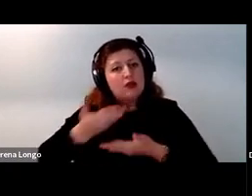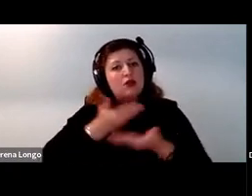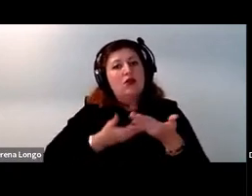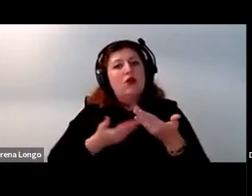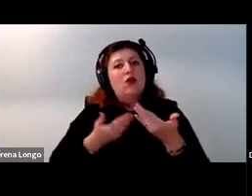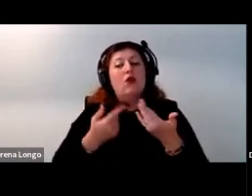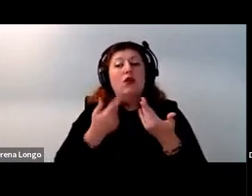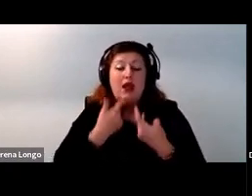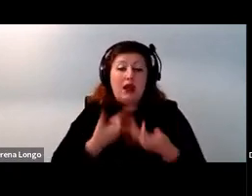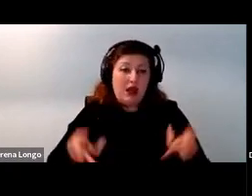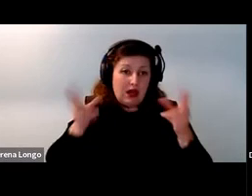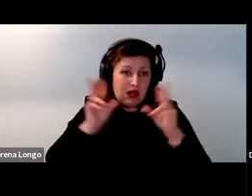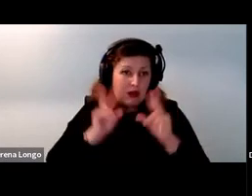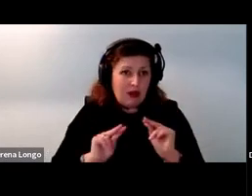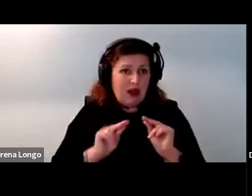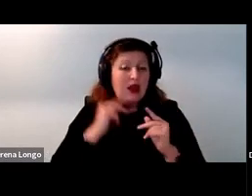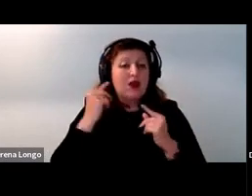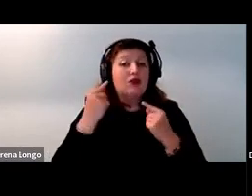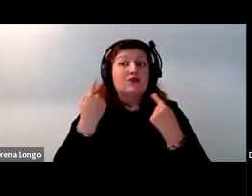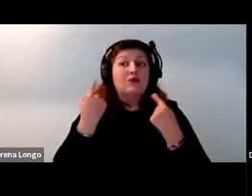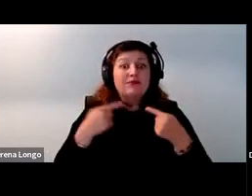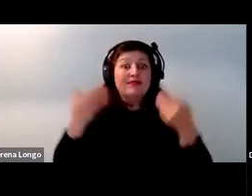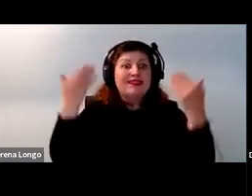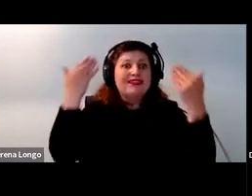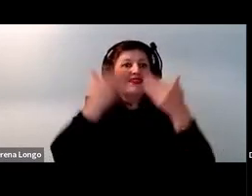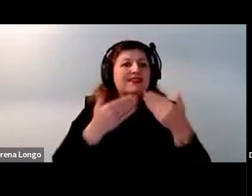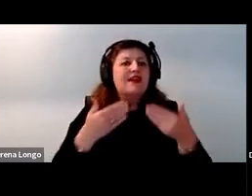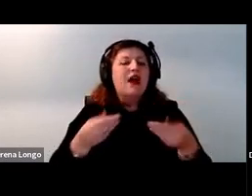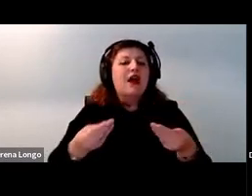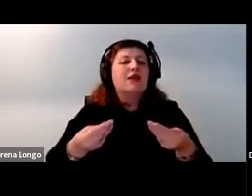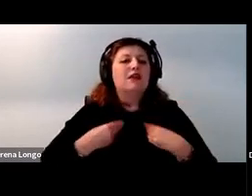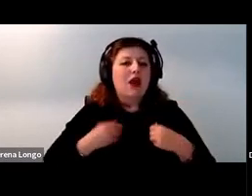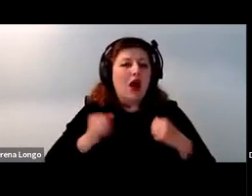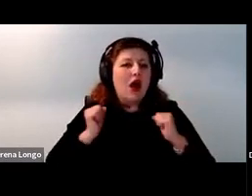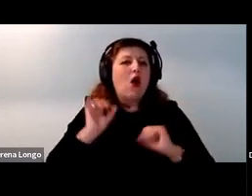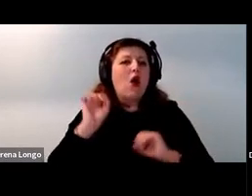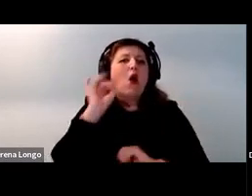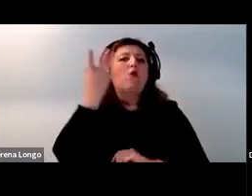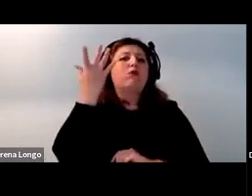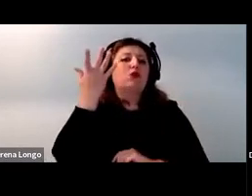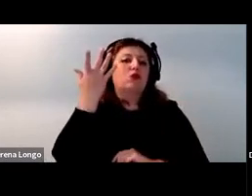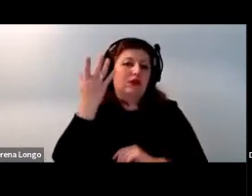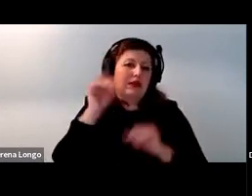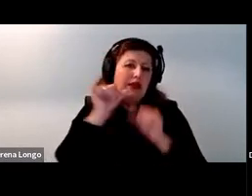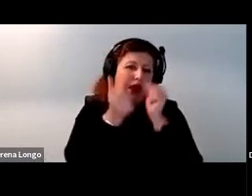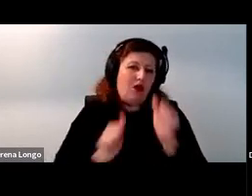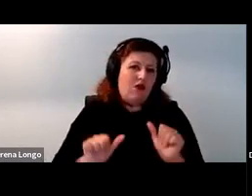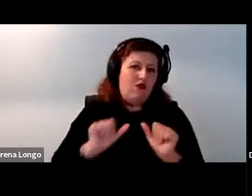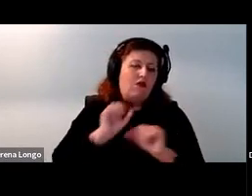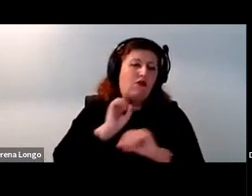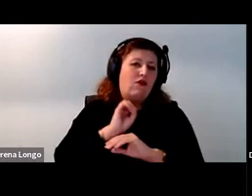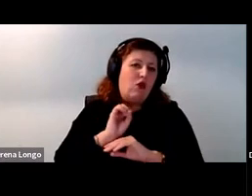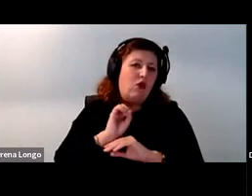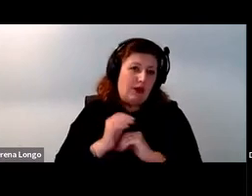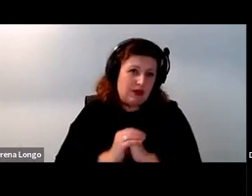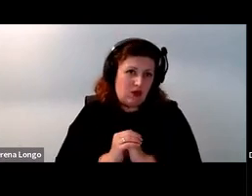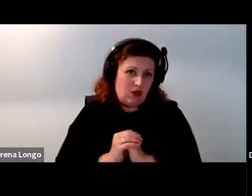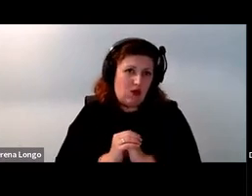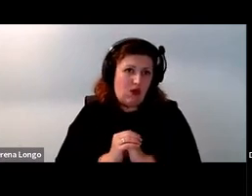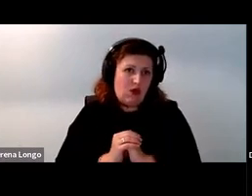oggi è una di queste manifestazioni, perché queste opportunità formative con la presentazione di queste best